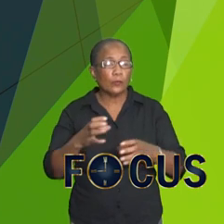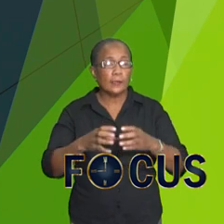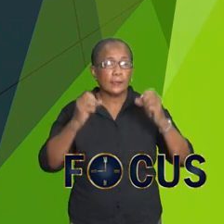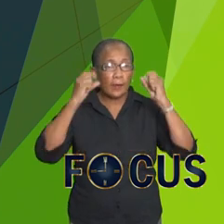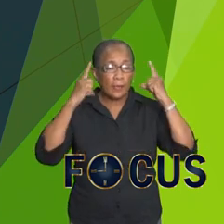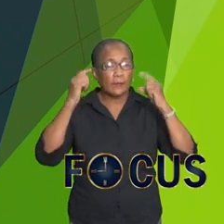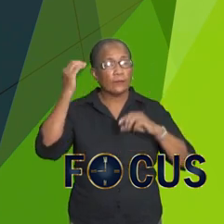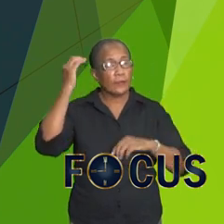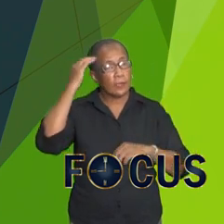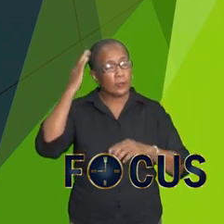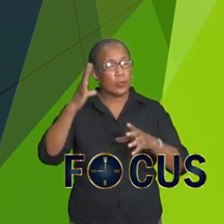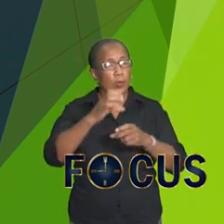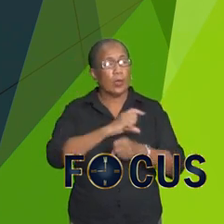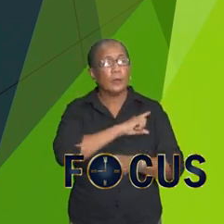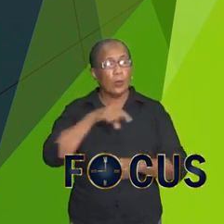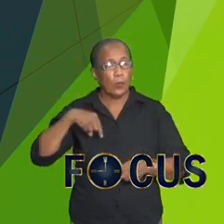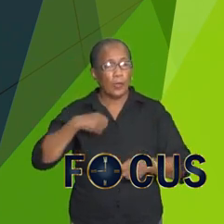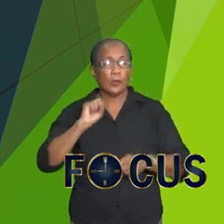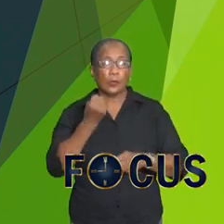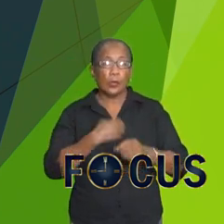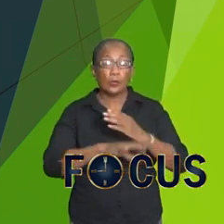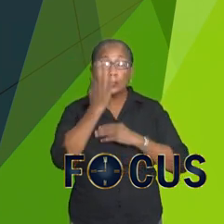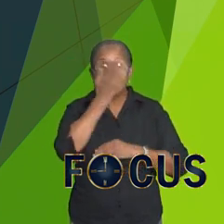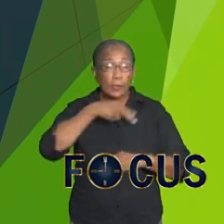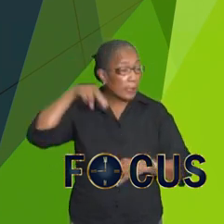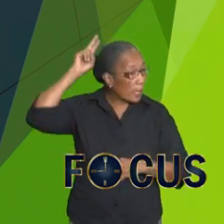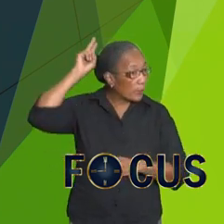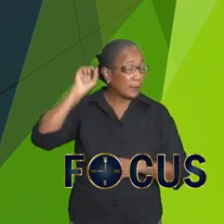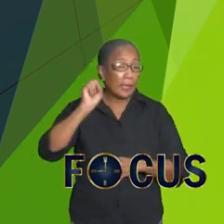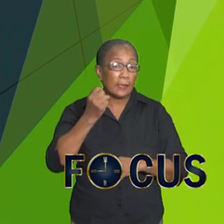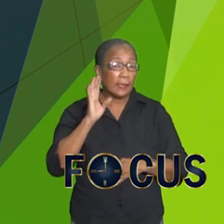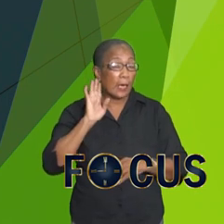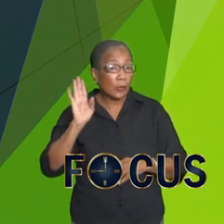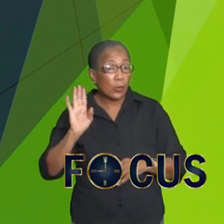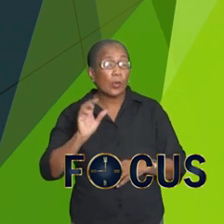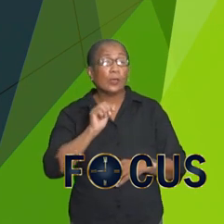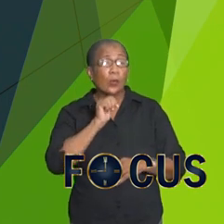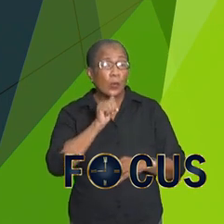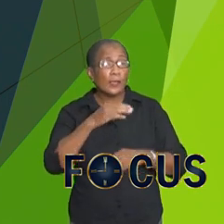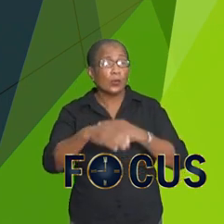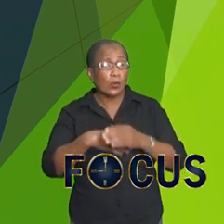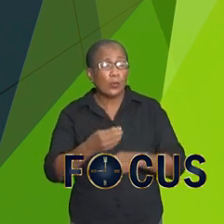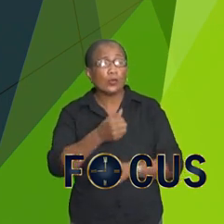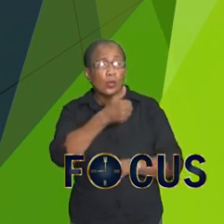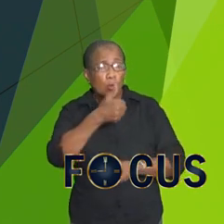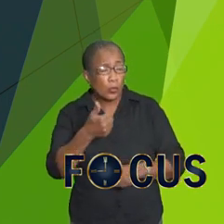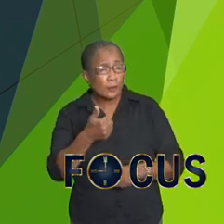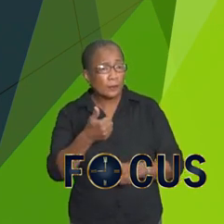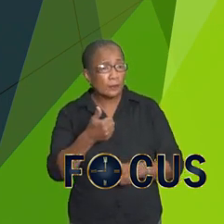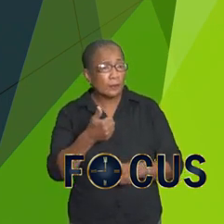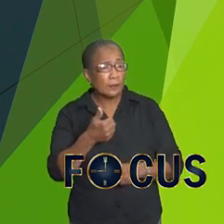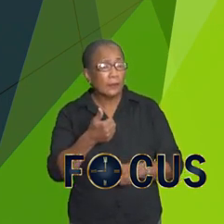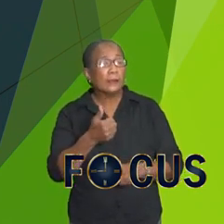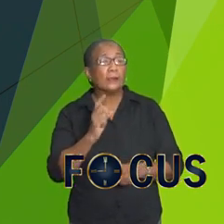wetenschap. We kunnen onze Surinamers alleen maar dingen aanbieden die goedgekeurd zijn, die goed onderzocht zijn